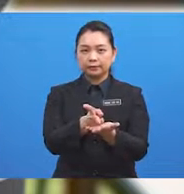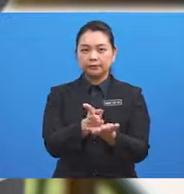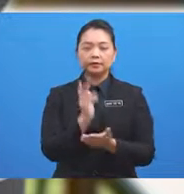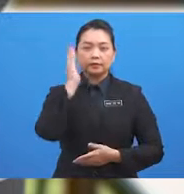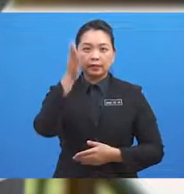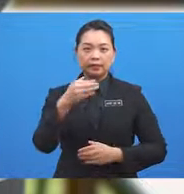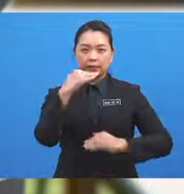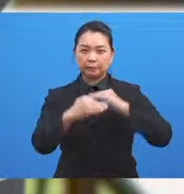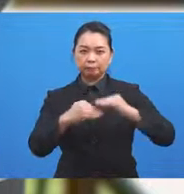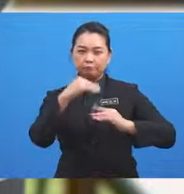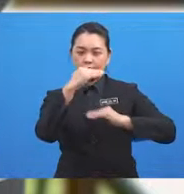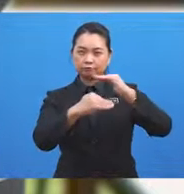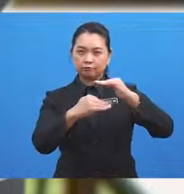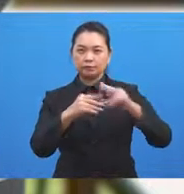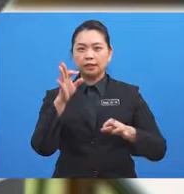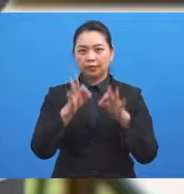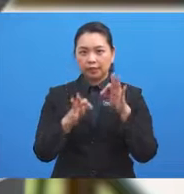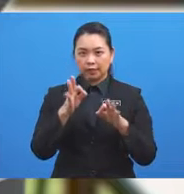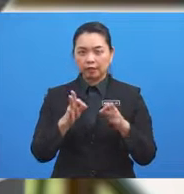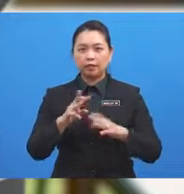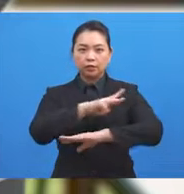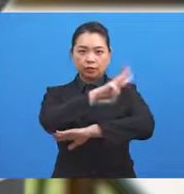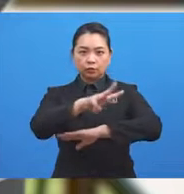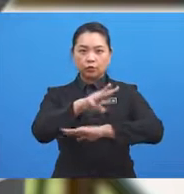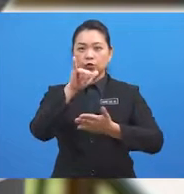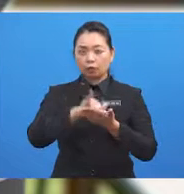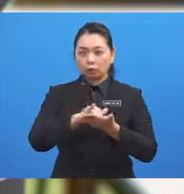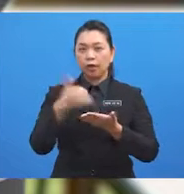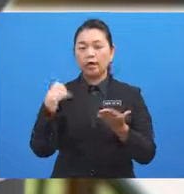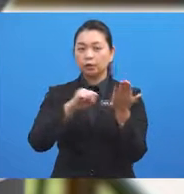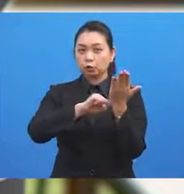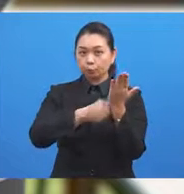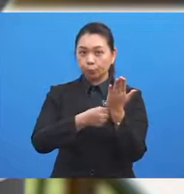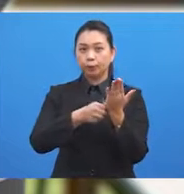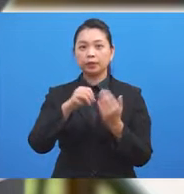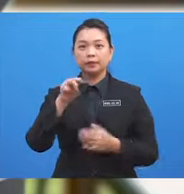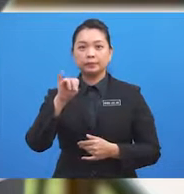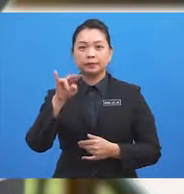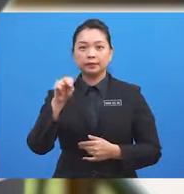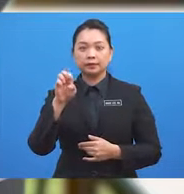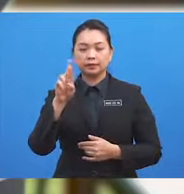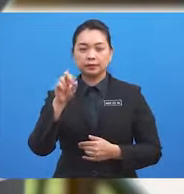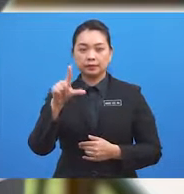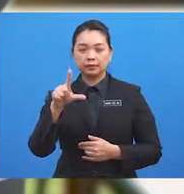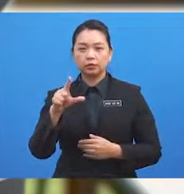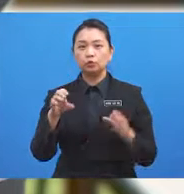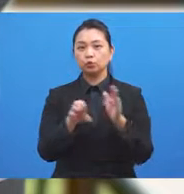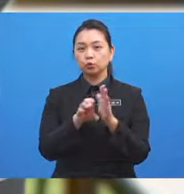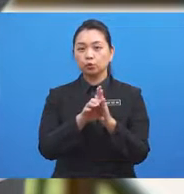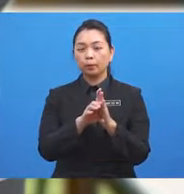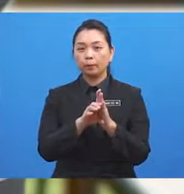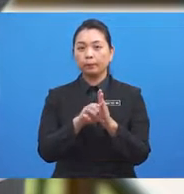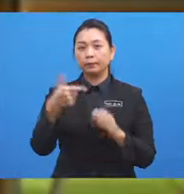dibina sekiranya kawasan tersebut mempunyai sumber mineral seperti petroleum atau